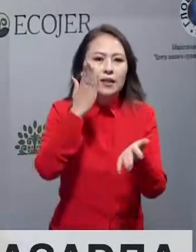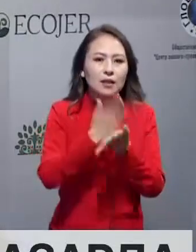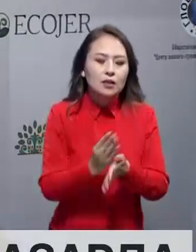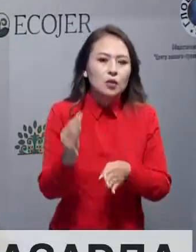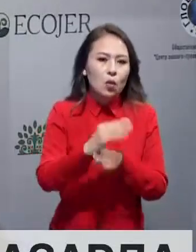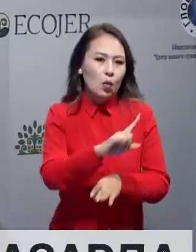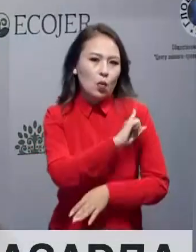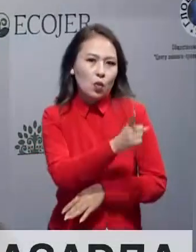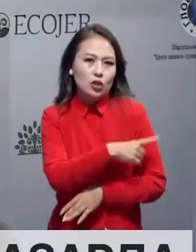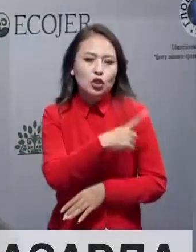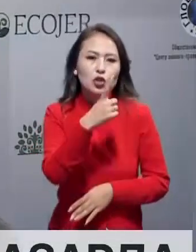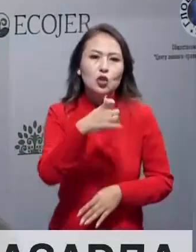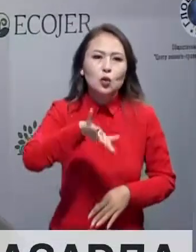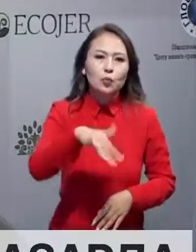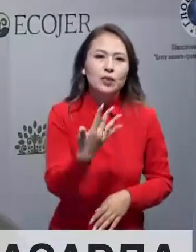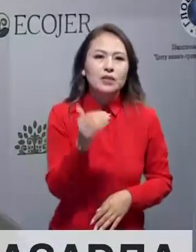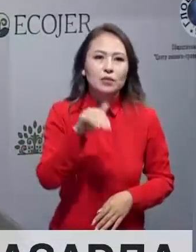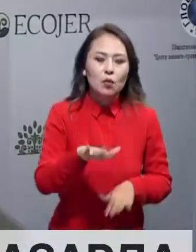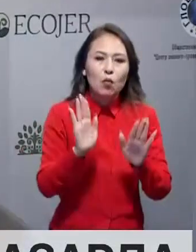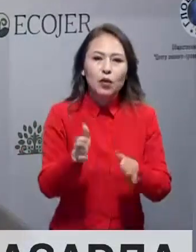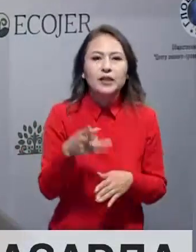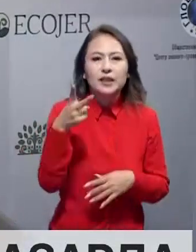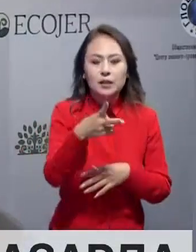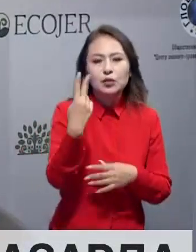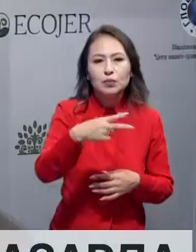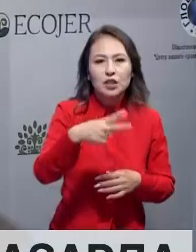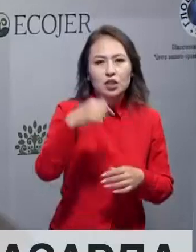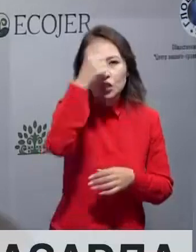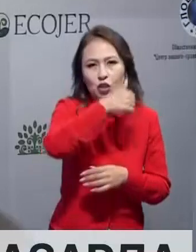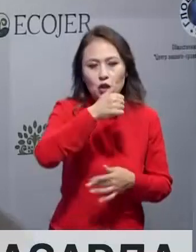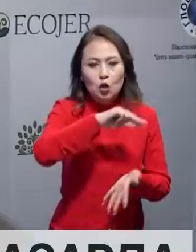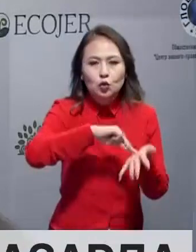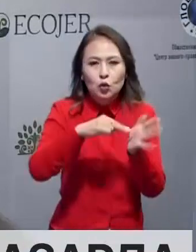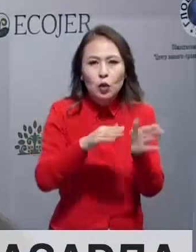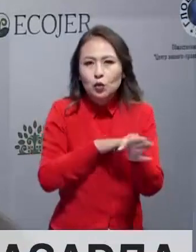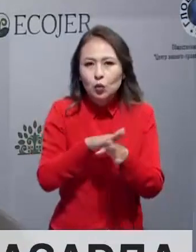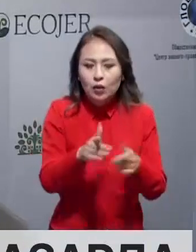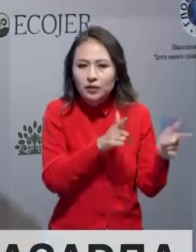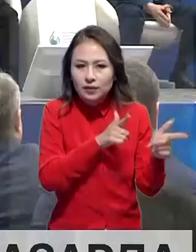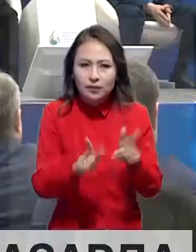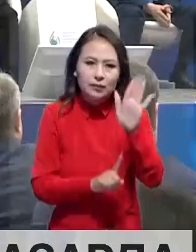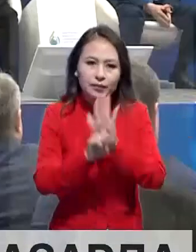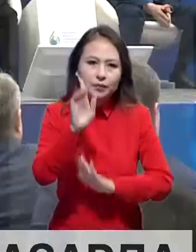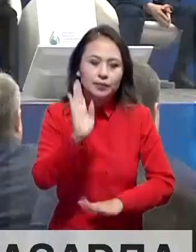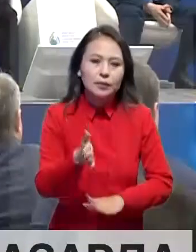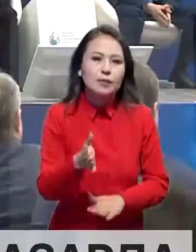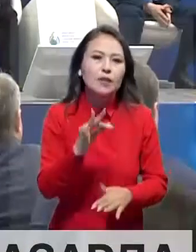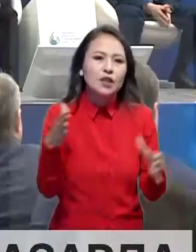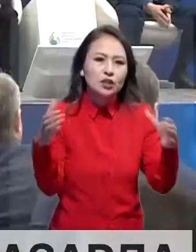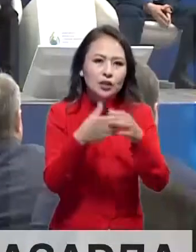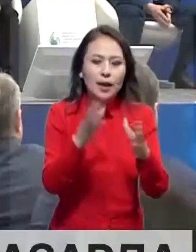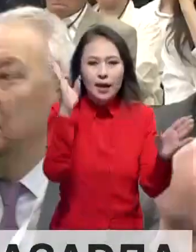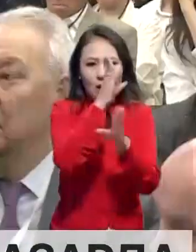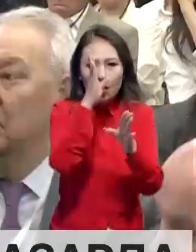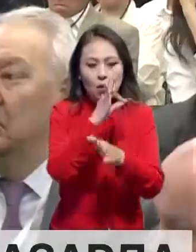Оның қуаттылығы 155 мегаватт болады. 2028 жылға қарай жобаны толық жүзеге асырып, іске қосамыз. Жиында эколог ғалымдар